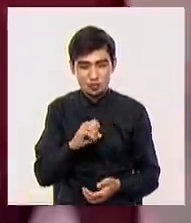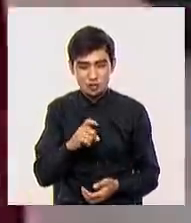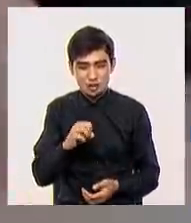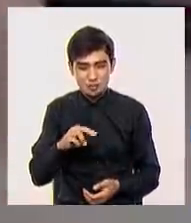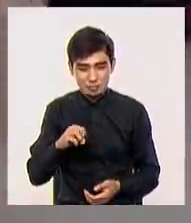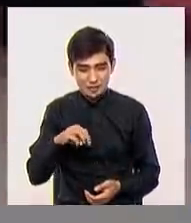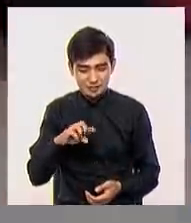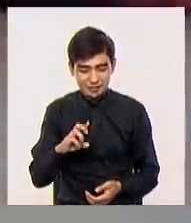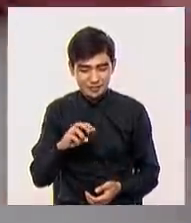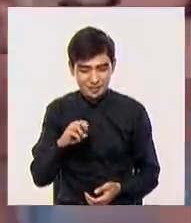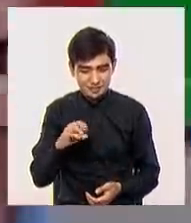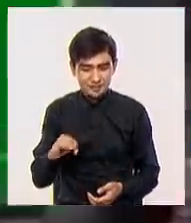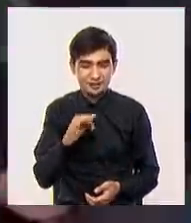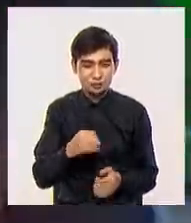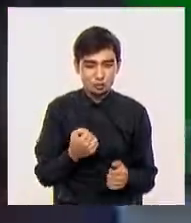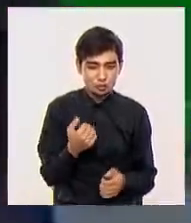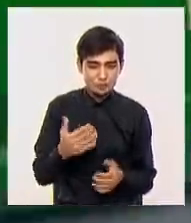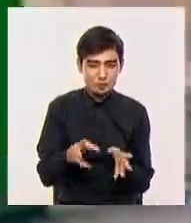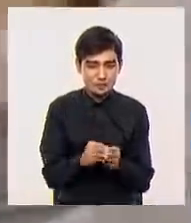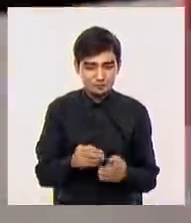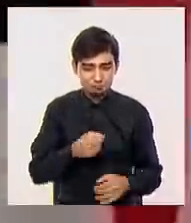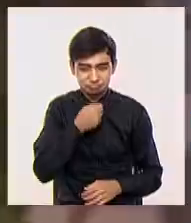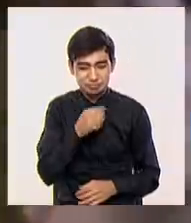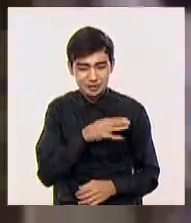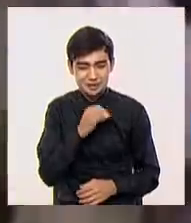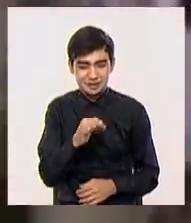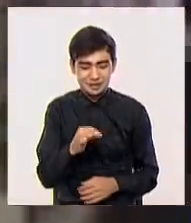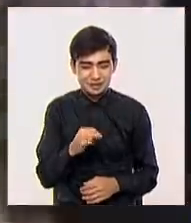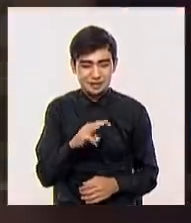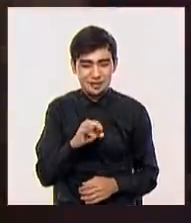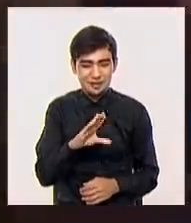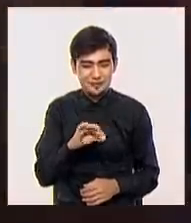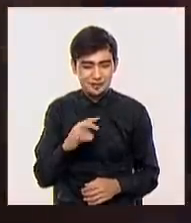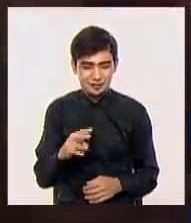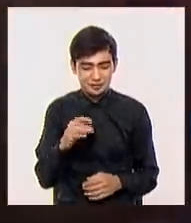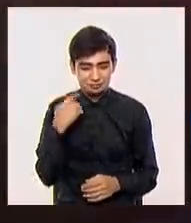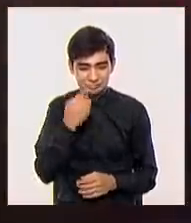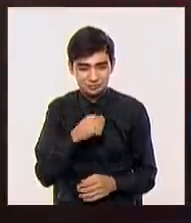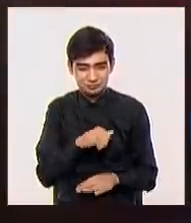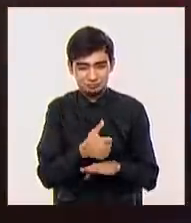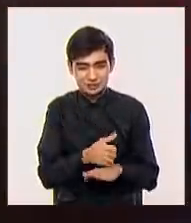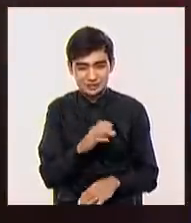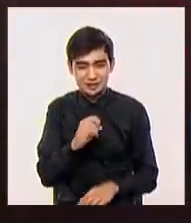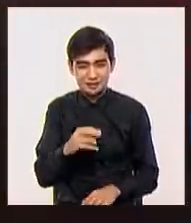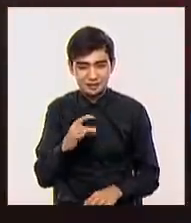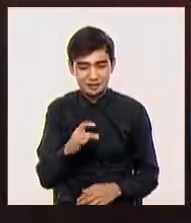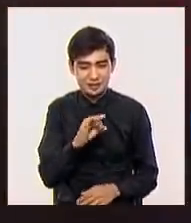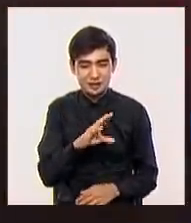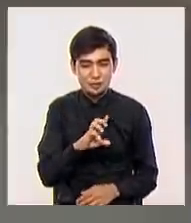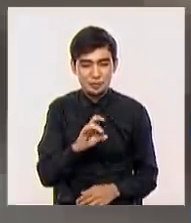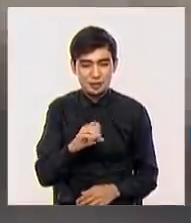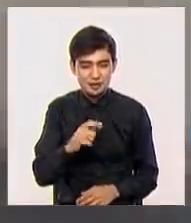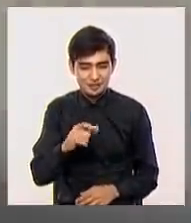өскен досы, жангешті жауынгер Гулаға қаржы министрі. Талибанның белді фигурасы Садыр Ибрагим ішкі